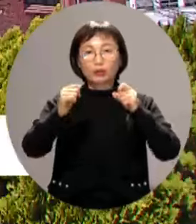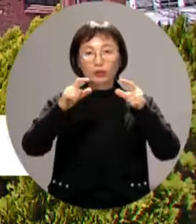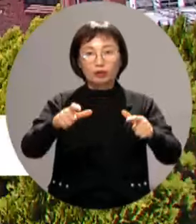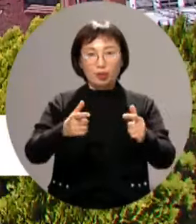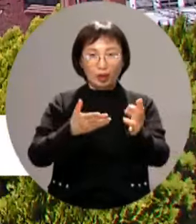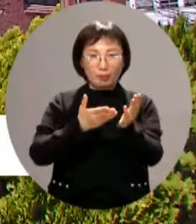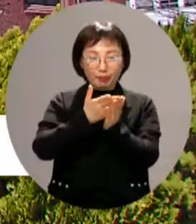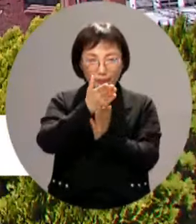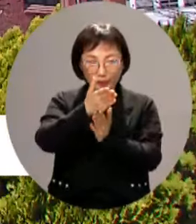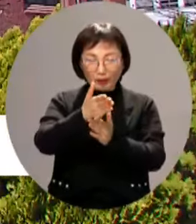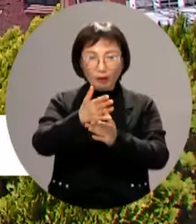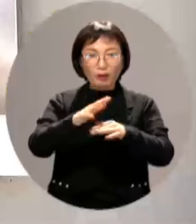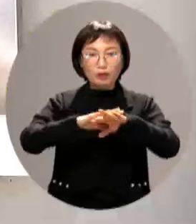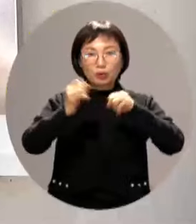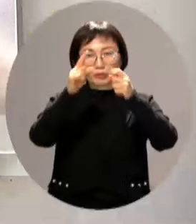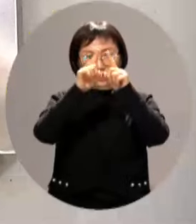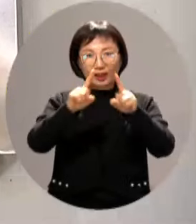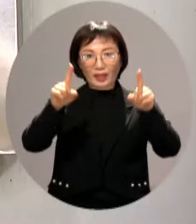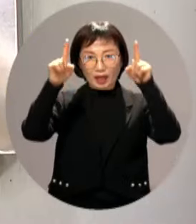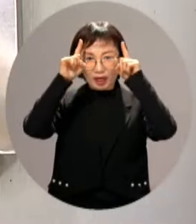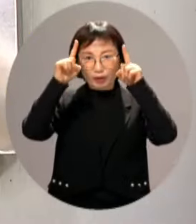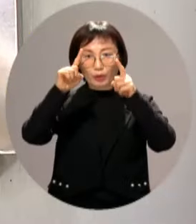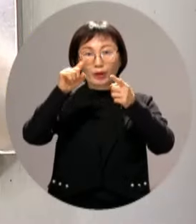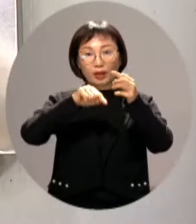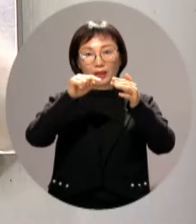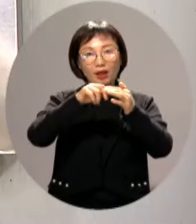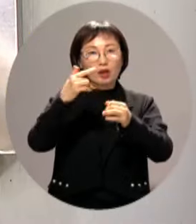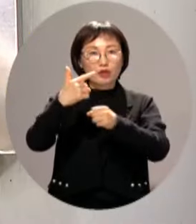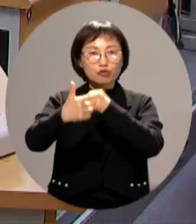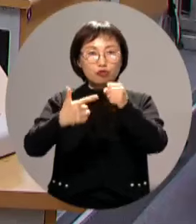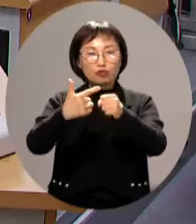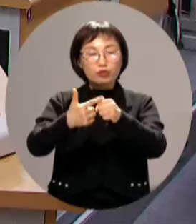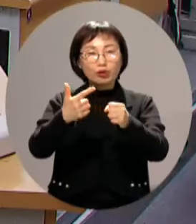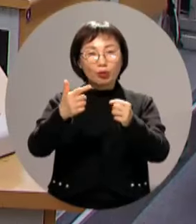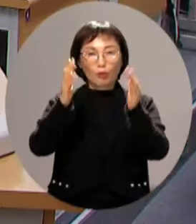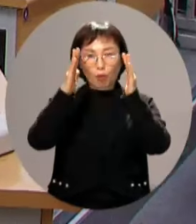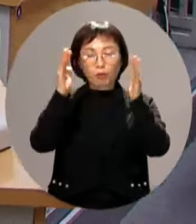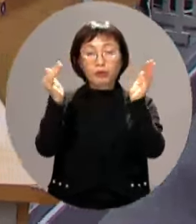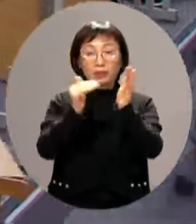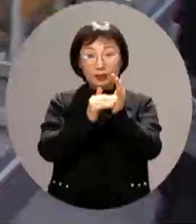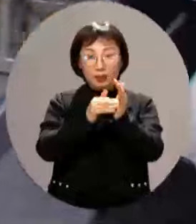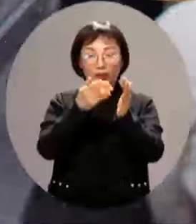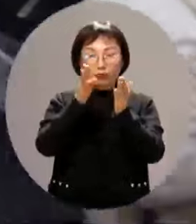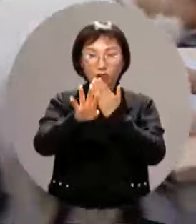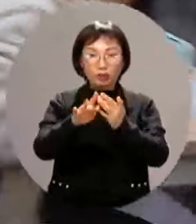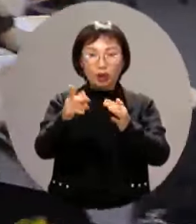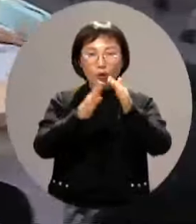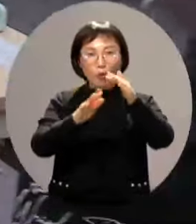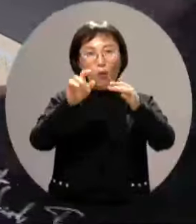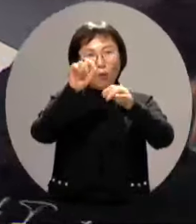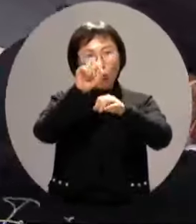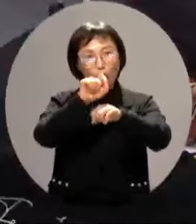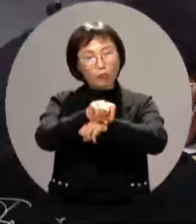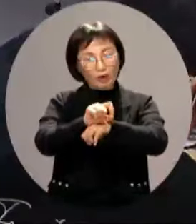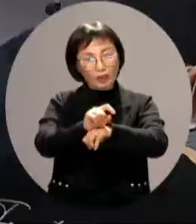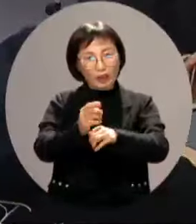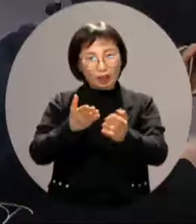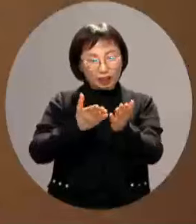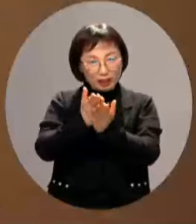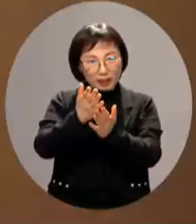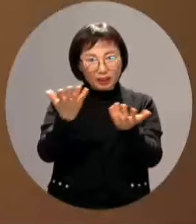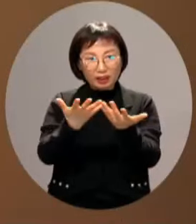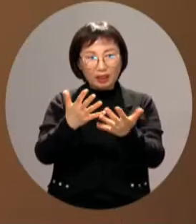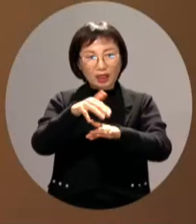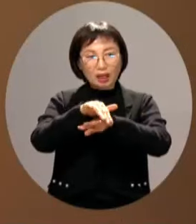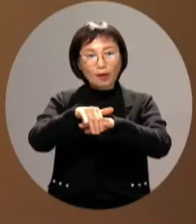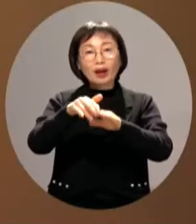수의학과가 설치된 전북대학교. 6년제인 수의학과 전공 학생들 역시 공무원을 진로로 계획하고 있는 경우는 매우